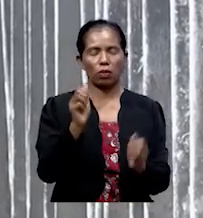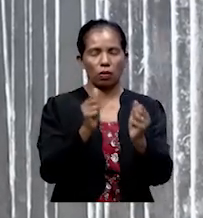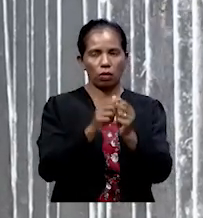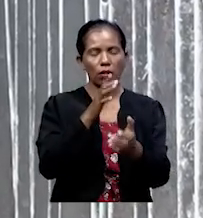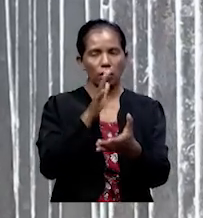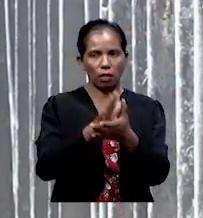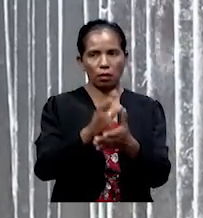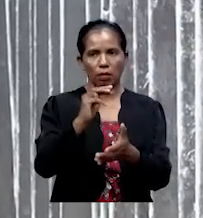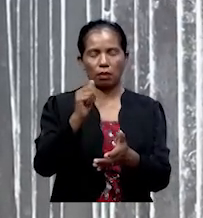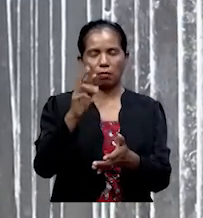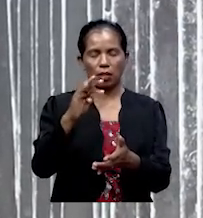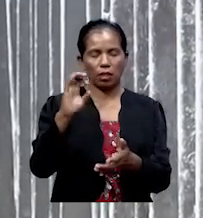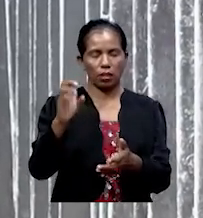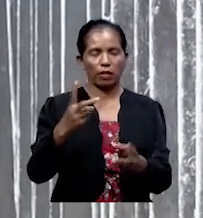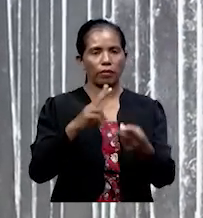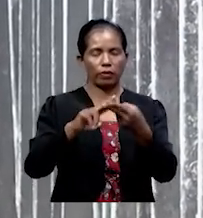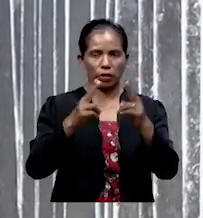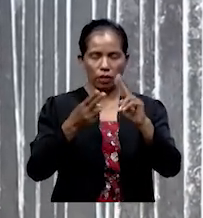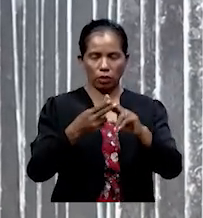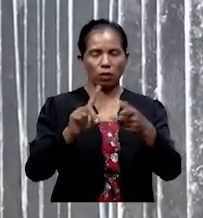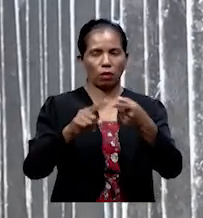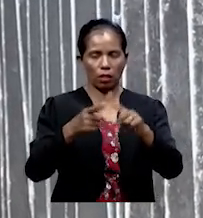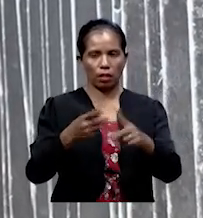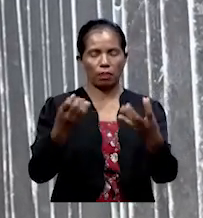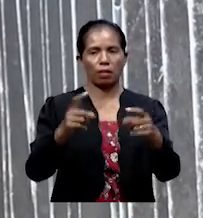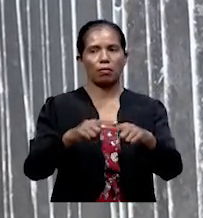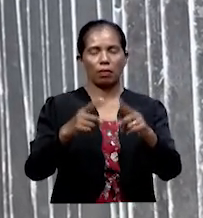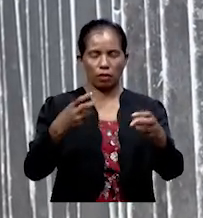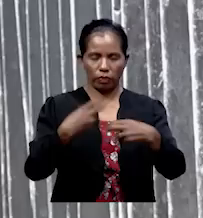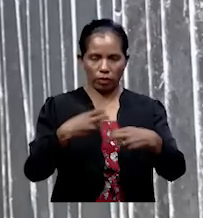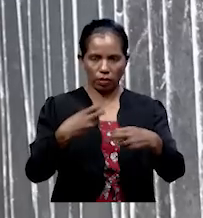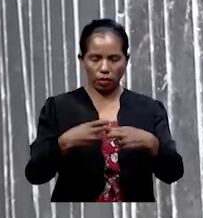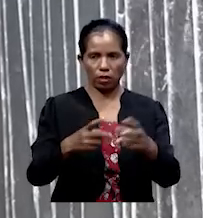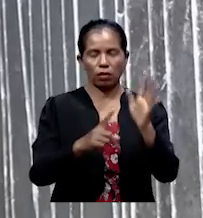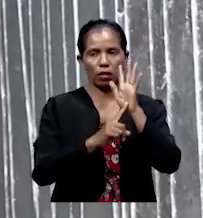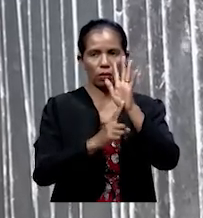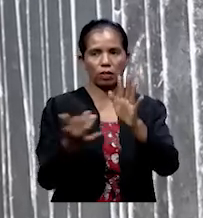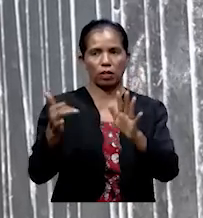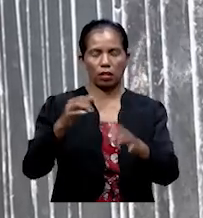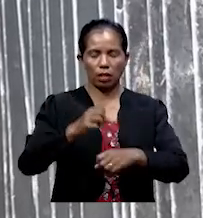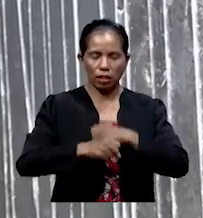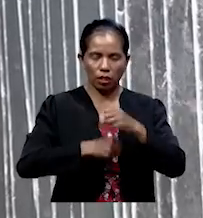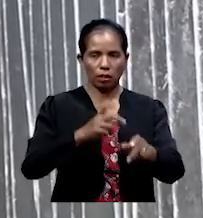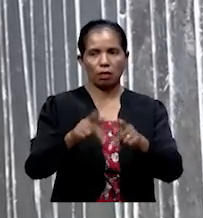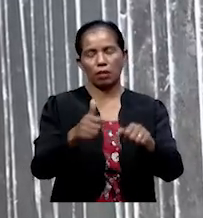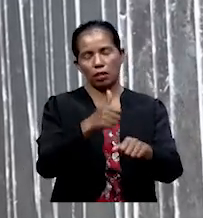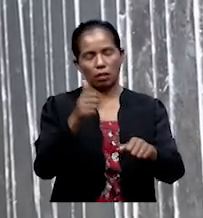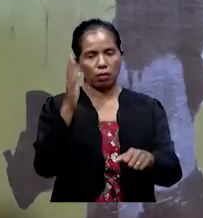e vizinho, colega, no família Barra, mas bem, suas artebas a tua toa ser neteiros bem maceluc a tua